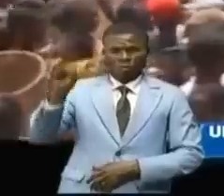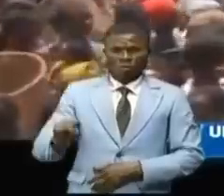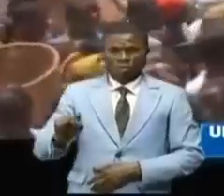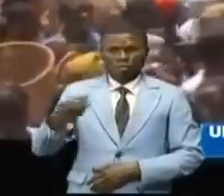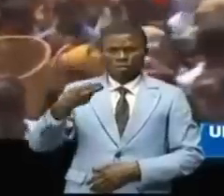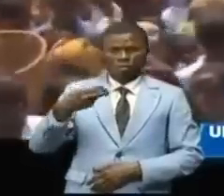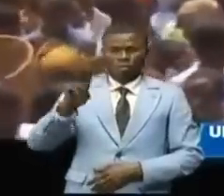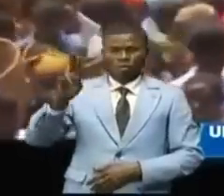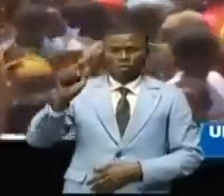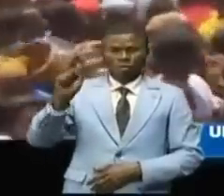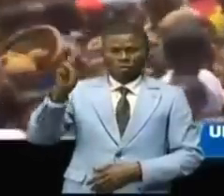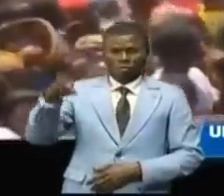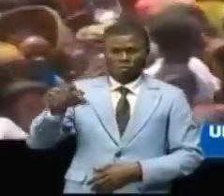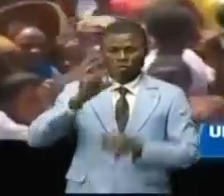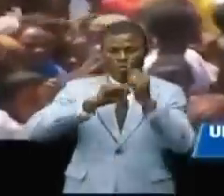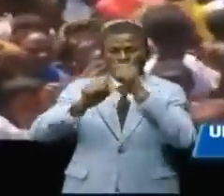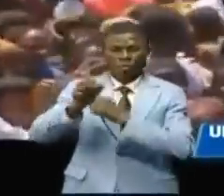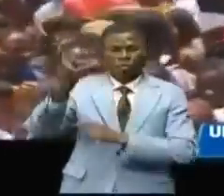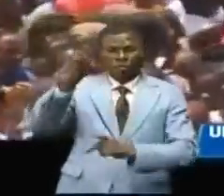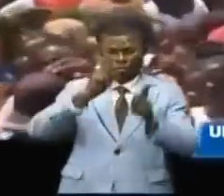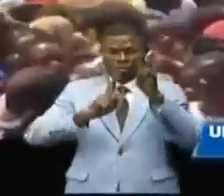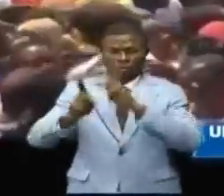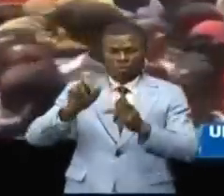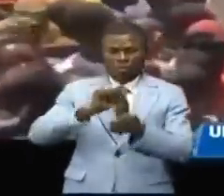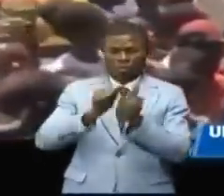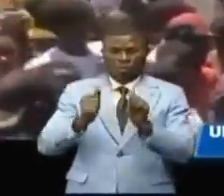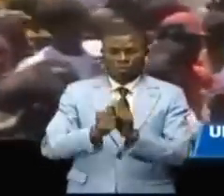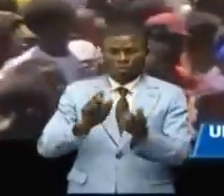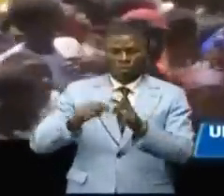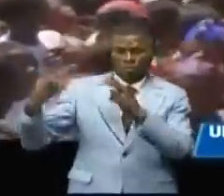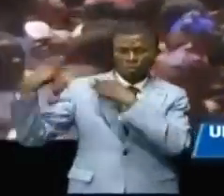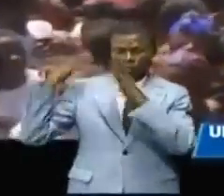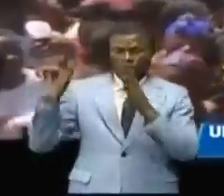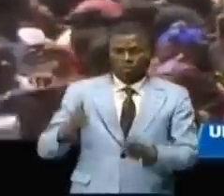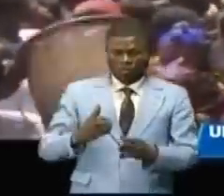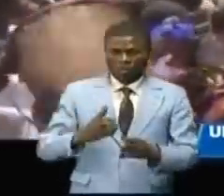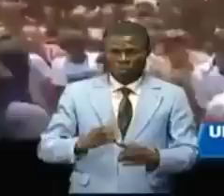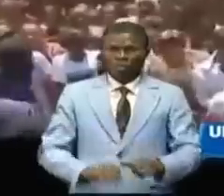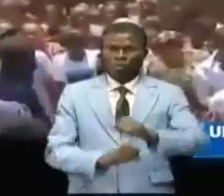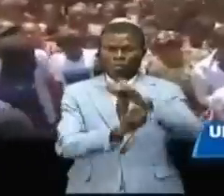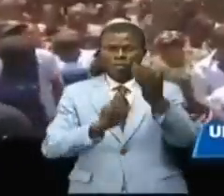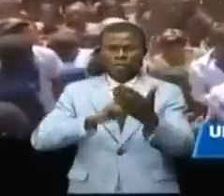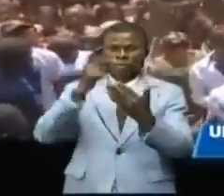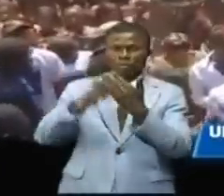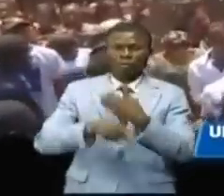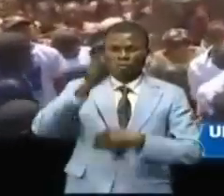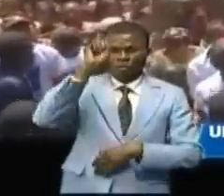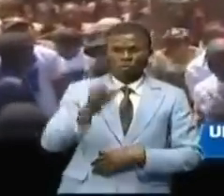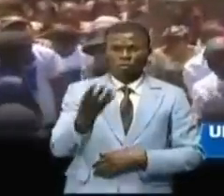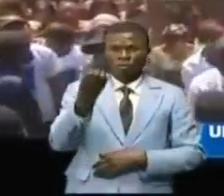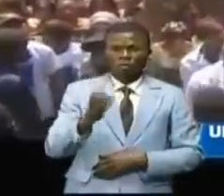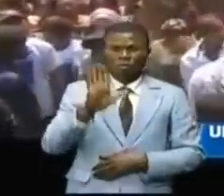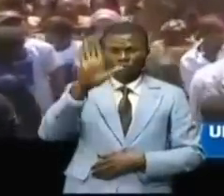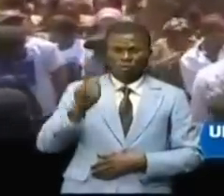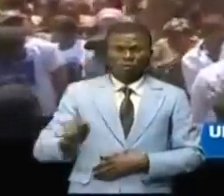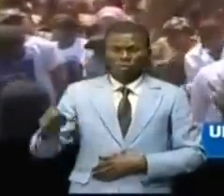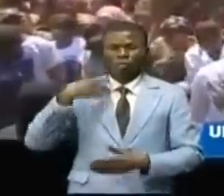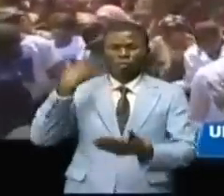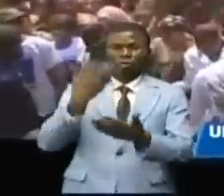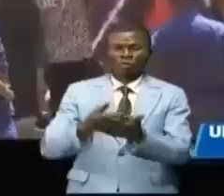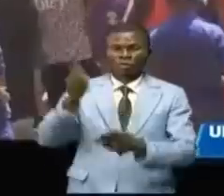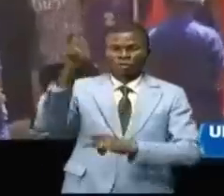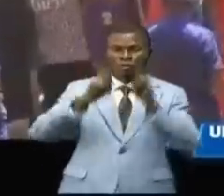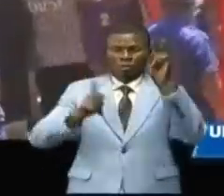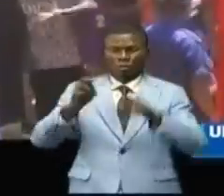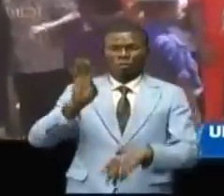la sensibilisation de la population sur l'appropriation et l'accompagnement du projet 145 territoires. À son arrivée, la population